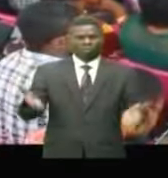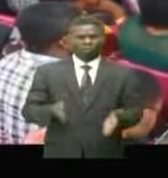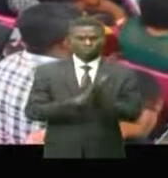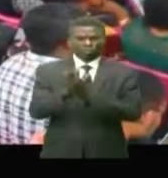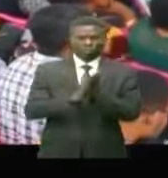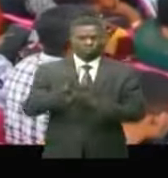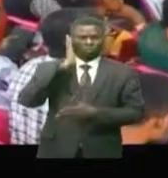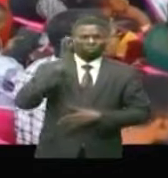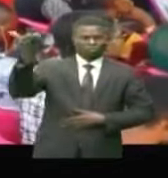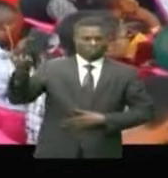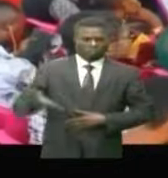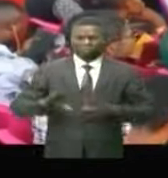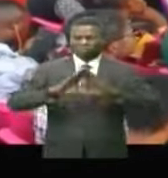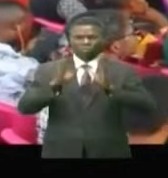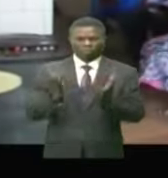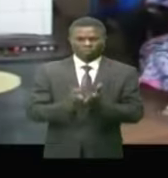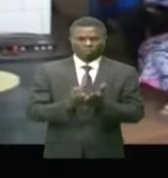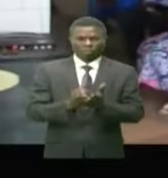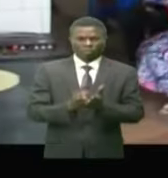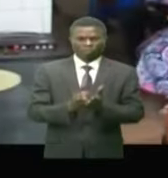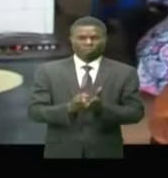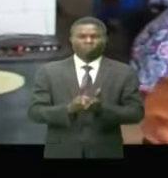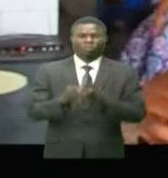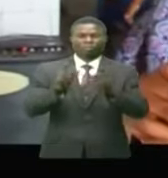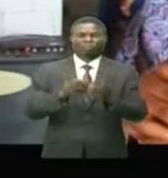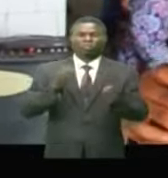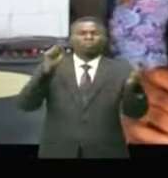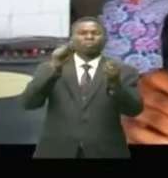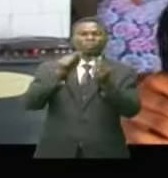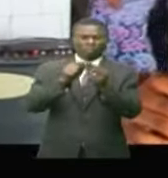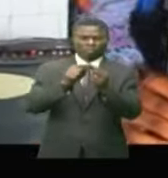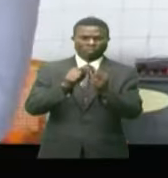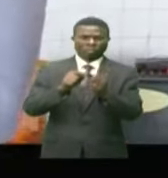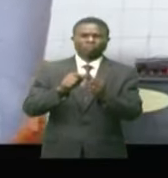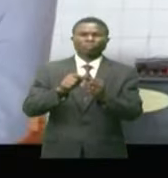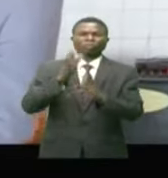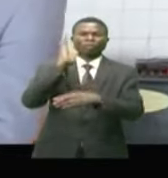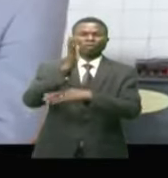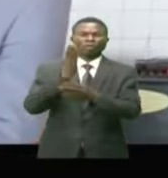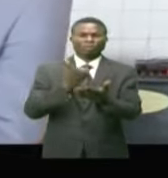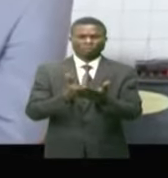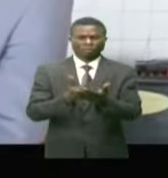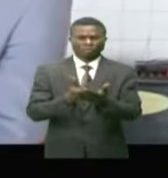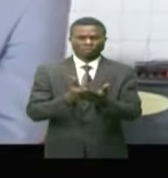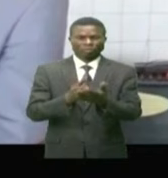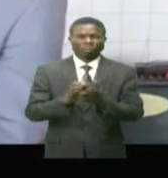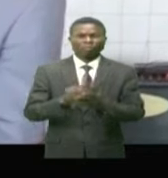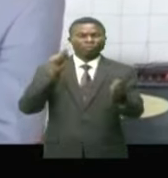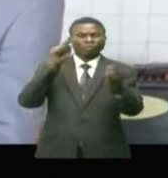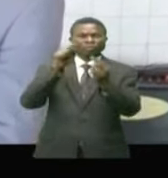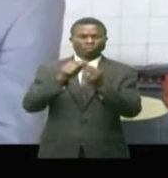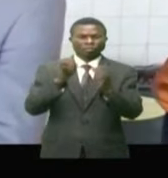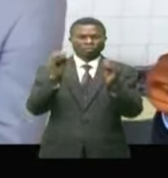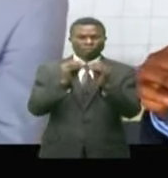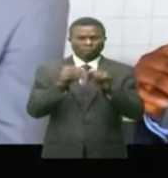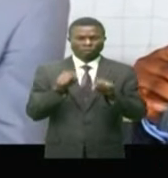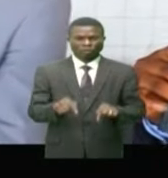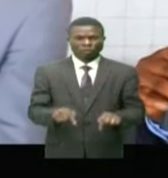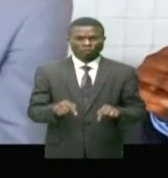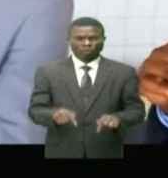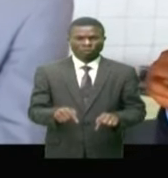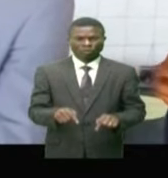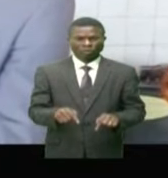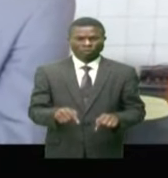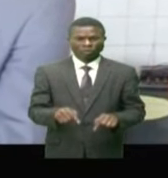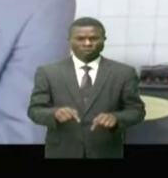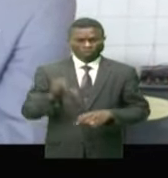la bienvenue à tous et donne ici l'objectif de ces assises. L'objectif de notre rencontre est